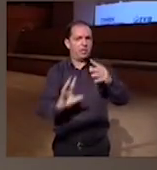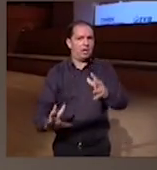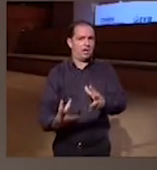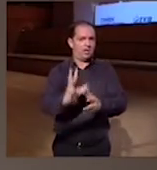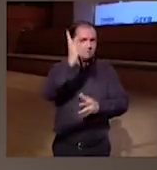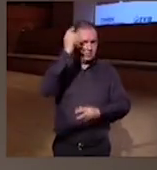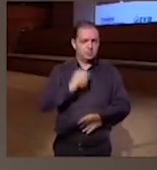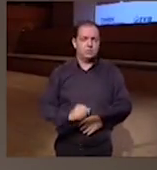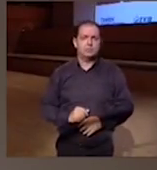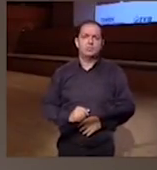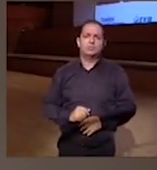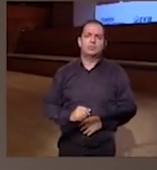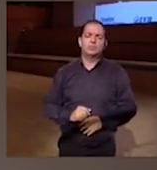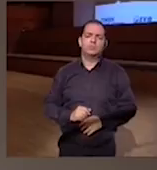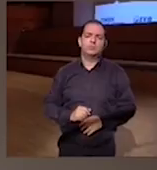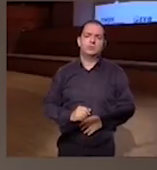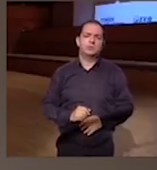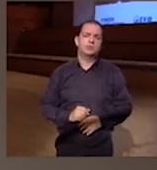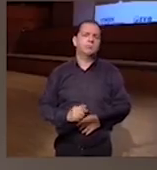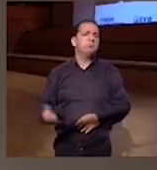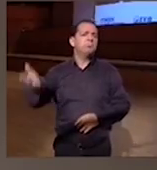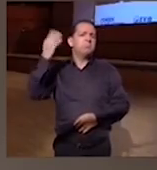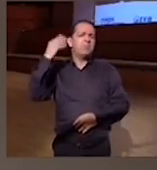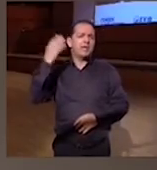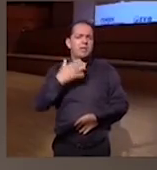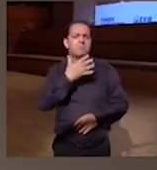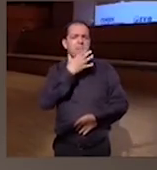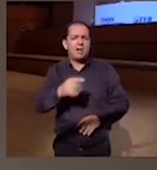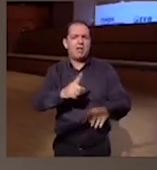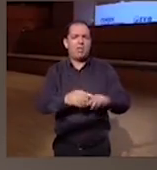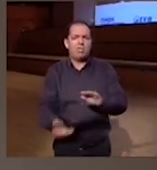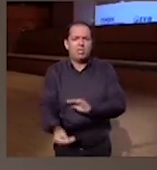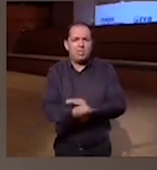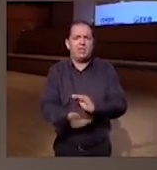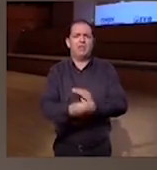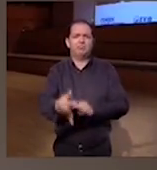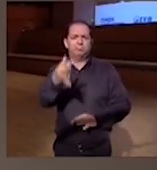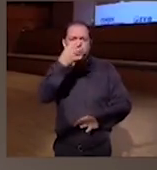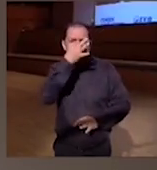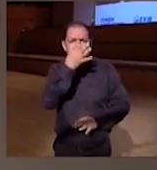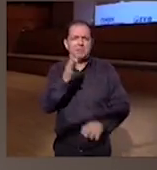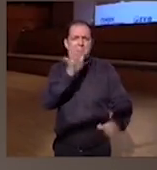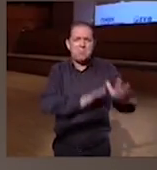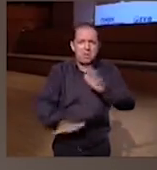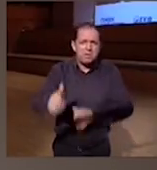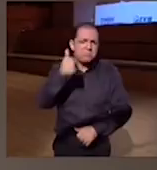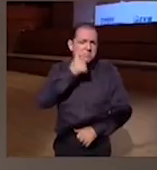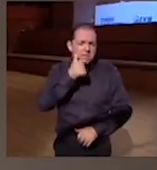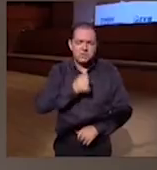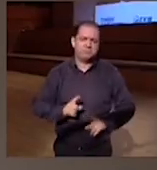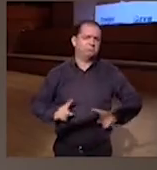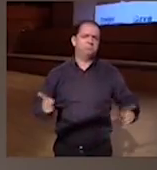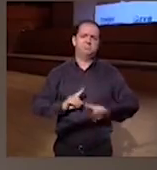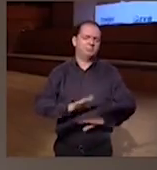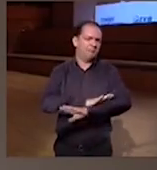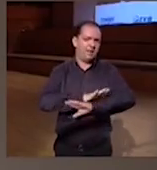Δεν θεωρούμαστε πια μια χώρα διεφθαρμένη και μια οικονομία αναποτελεσματική, όπου